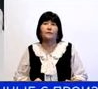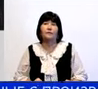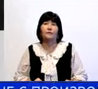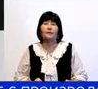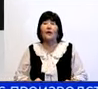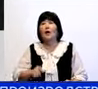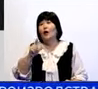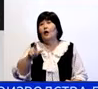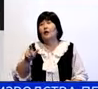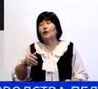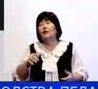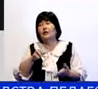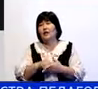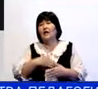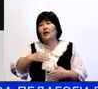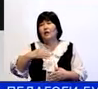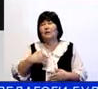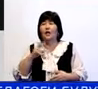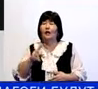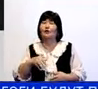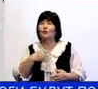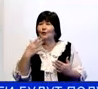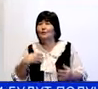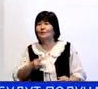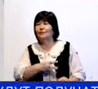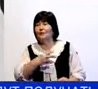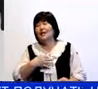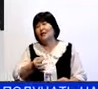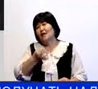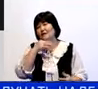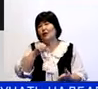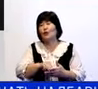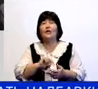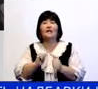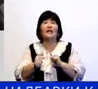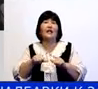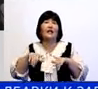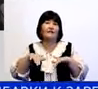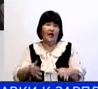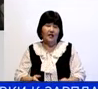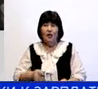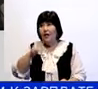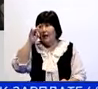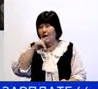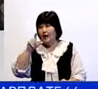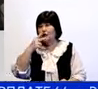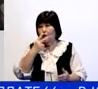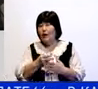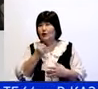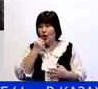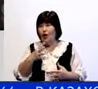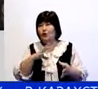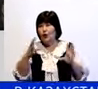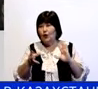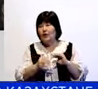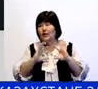Люблю заниматься теннисом. Прихожу сюда с большим интересом. Нравится участвовать в соревнованиях. Казахстанцы уже показывают хорошие результаты